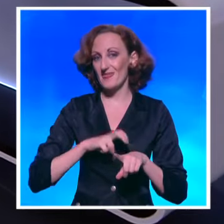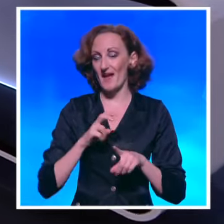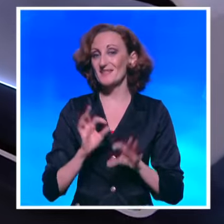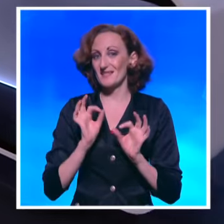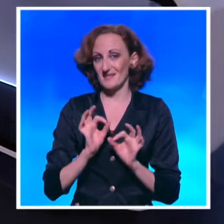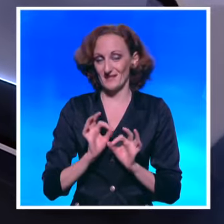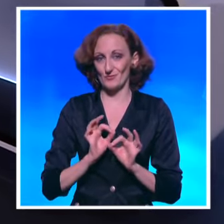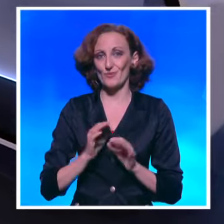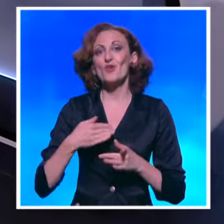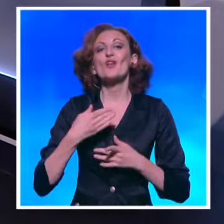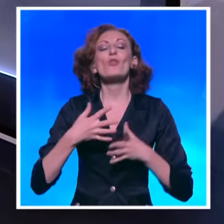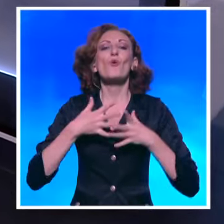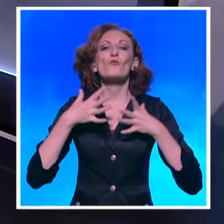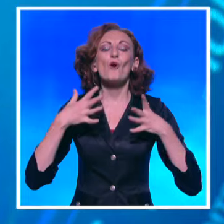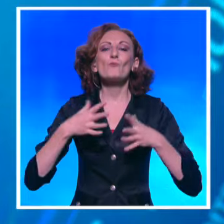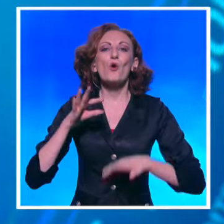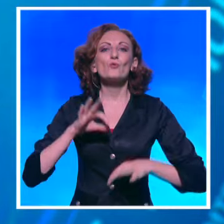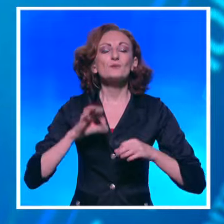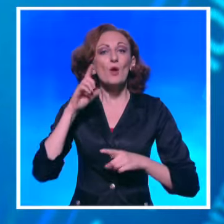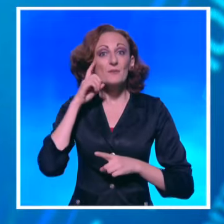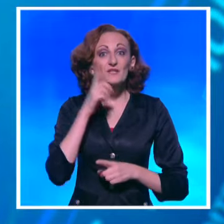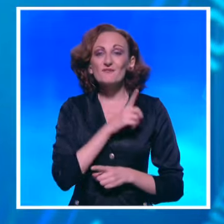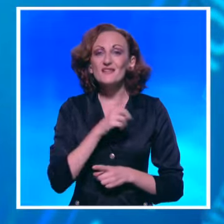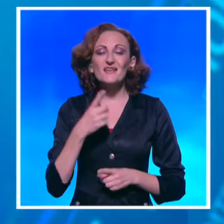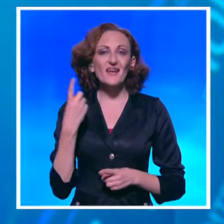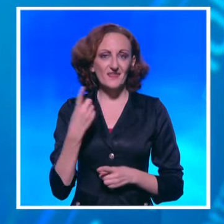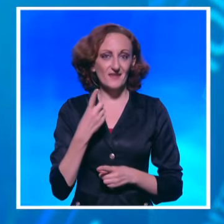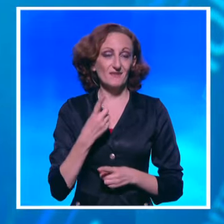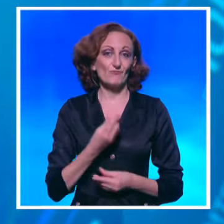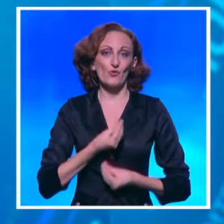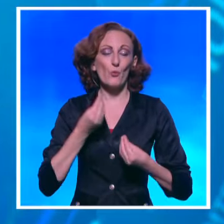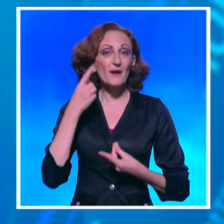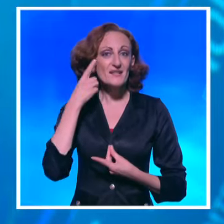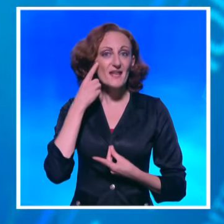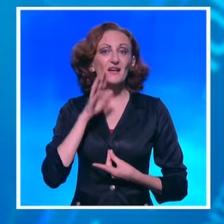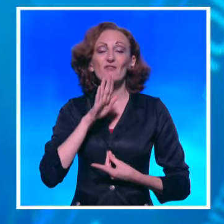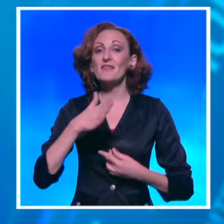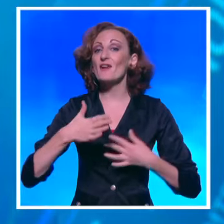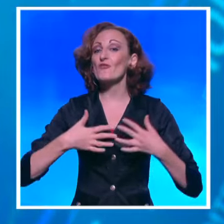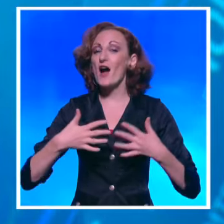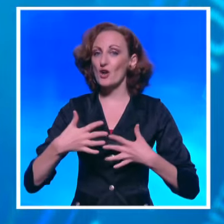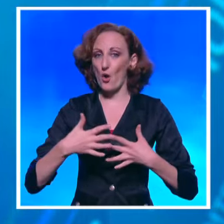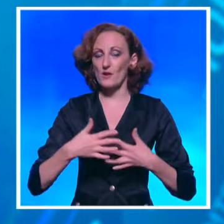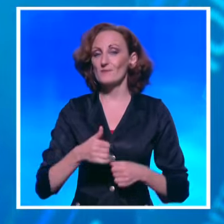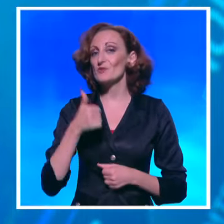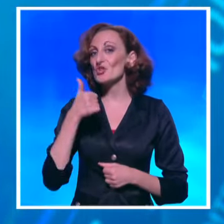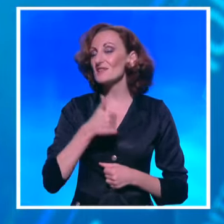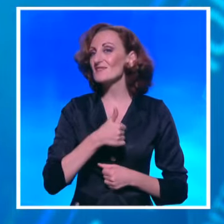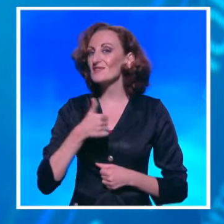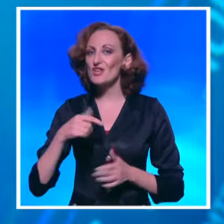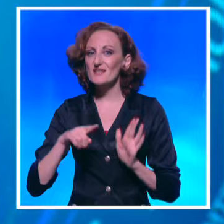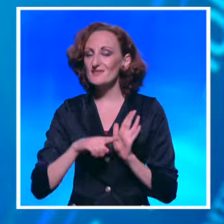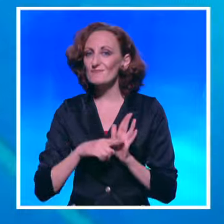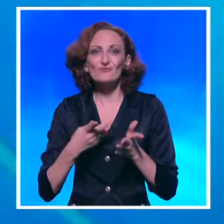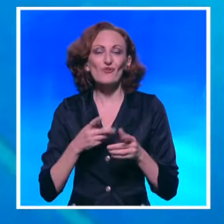след толкова много избори, мисля, че всеки един от нас много добре знае каква е неговата роля. 6 или 6 минус? Каква